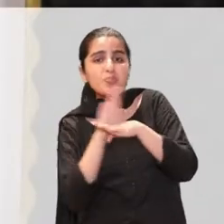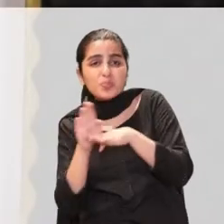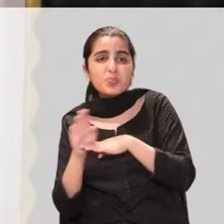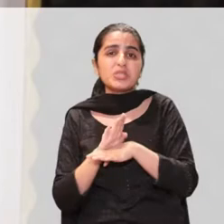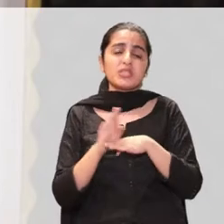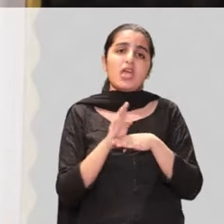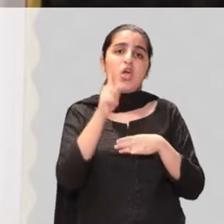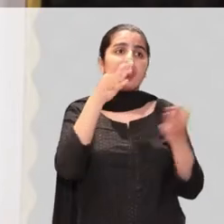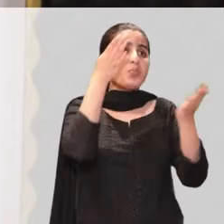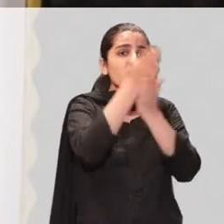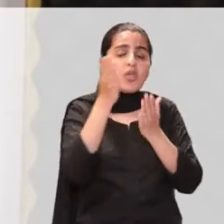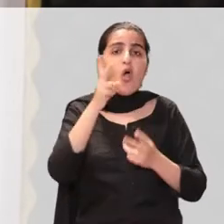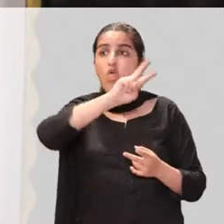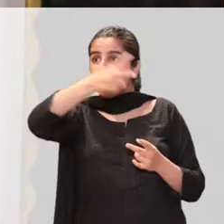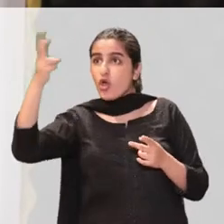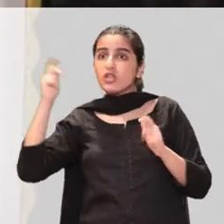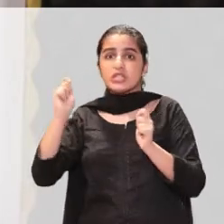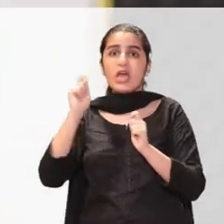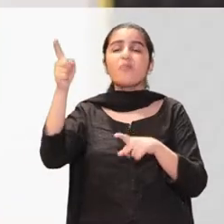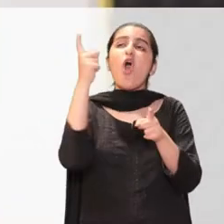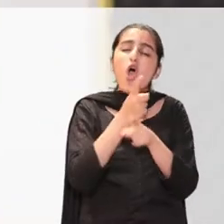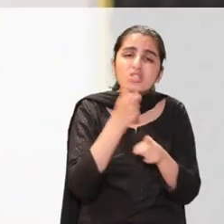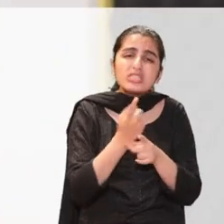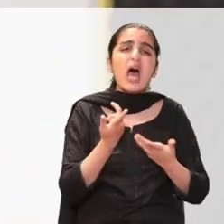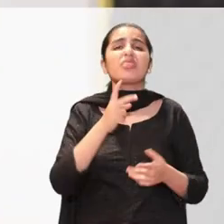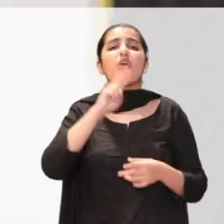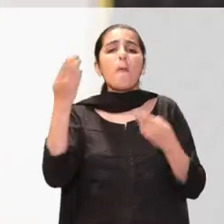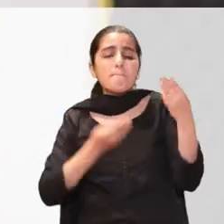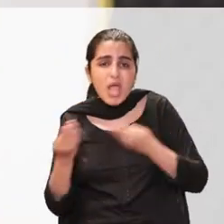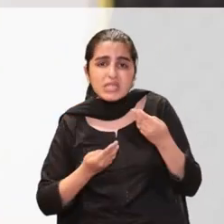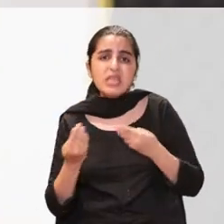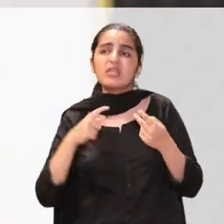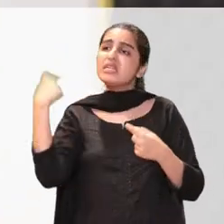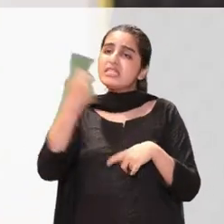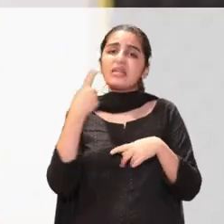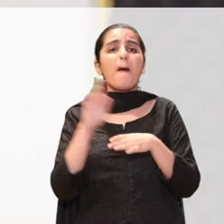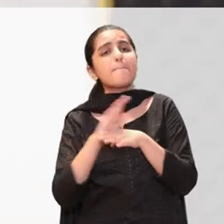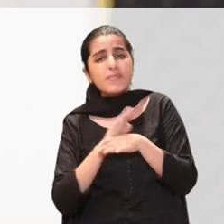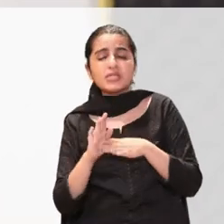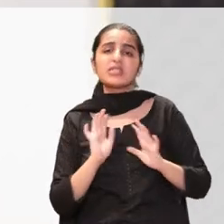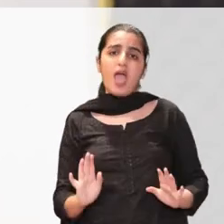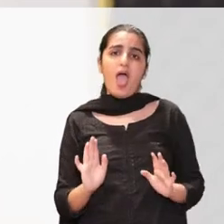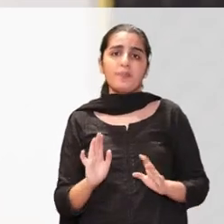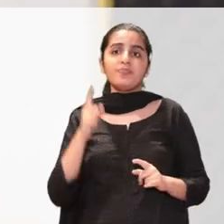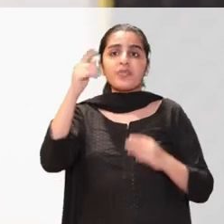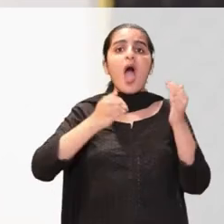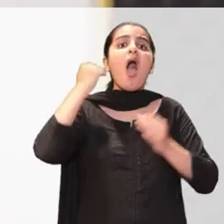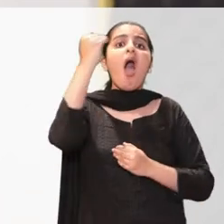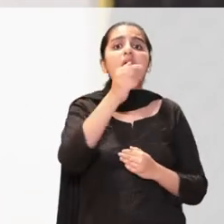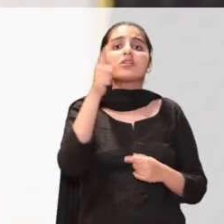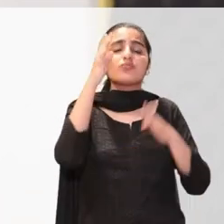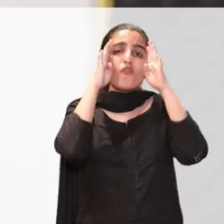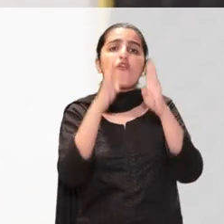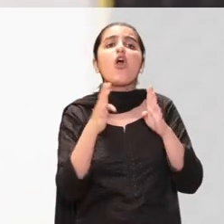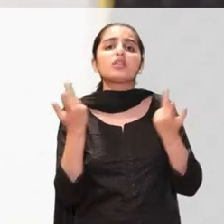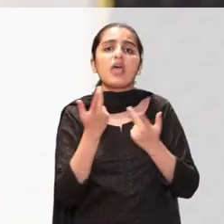इन फ्यूचर एनीथिंग ठाट थे वाकिंग ओन दिस क्रीम विशेष बैक साइड या आई एम वाकिंग ऑन माय YouTube चैनल और यह मैंने किसी रिलेटिव